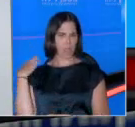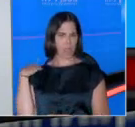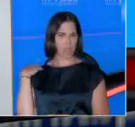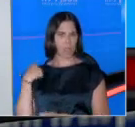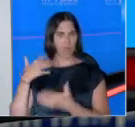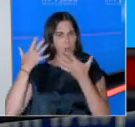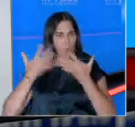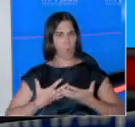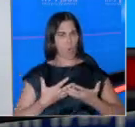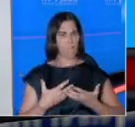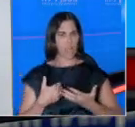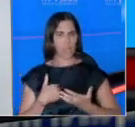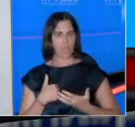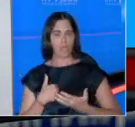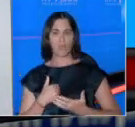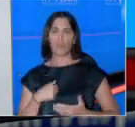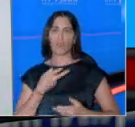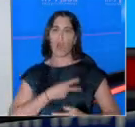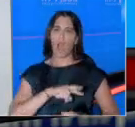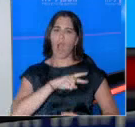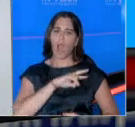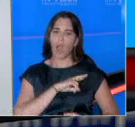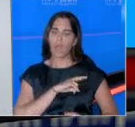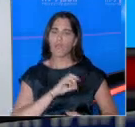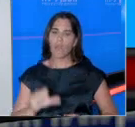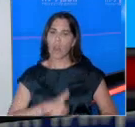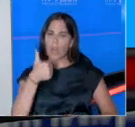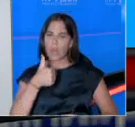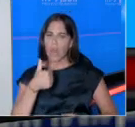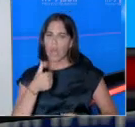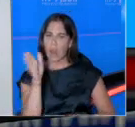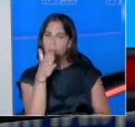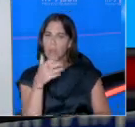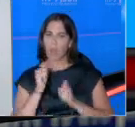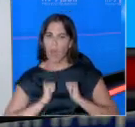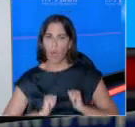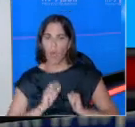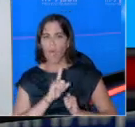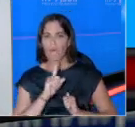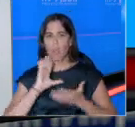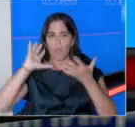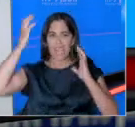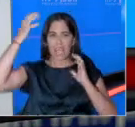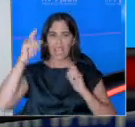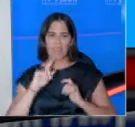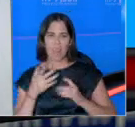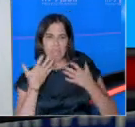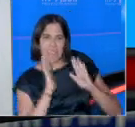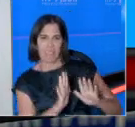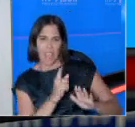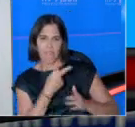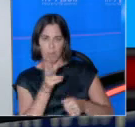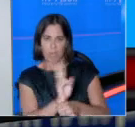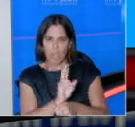כובד המשקולות של האחריות של לנהל מדינה ברוגע ולא בהיסטריה, לא בשנאה, לא בשקרים